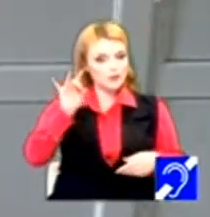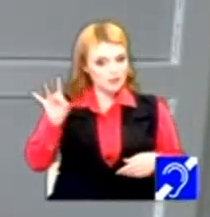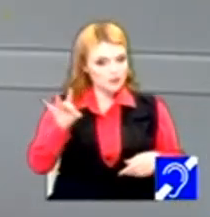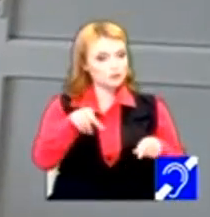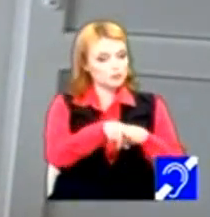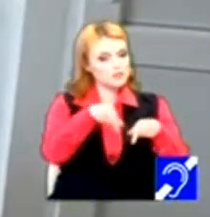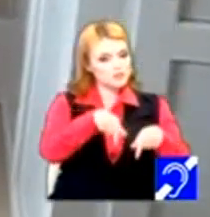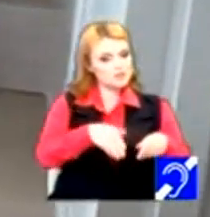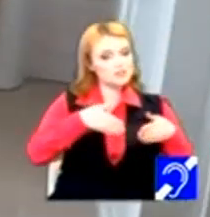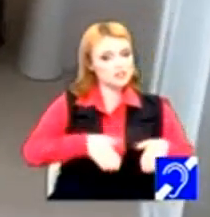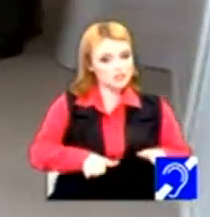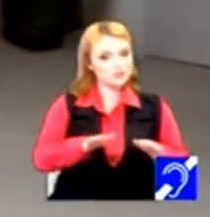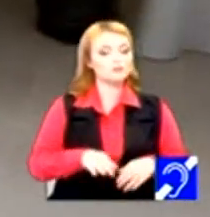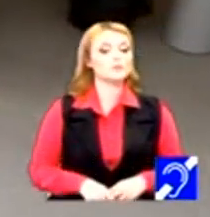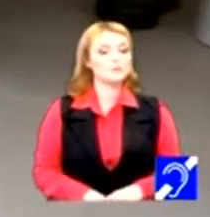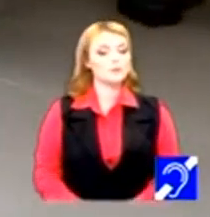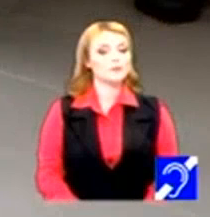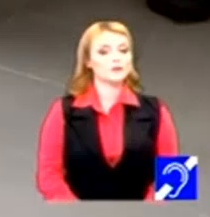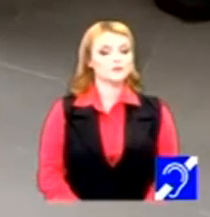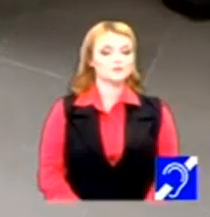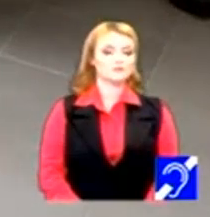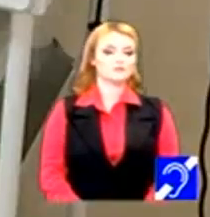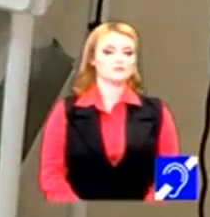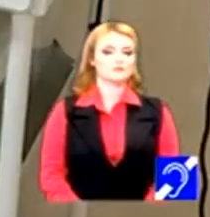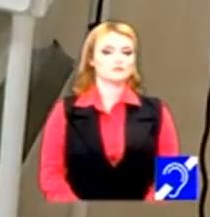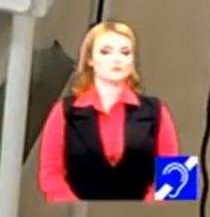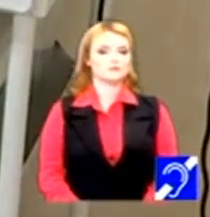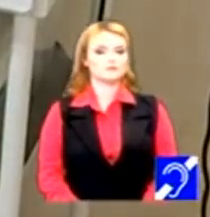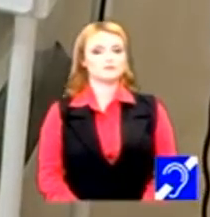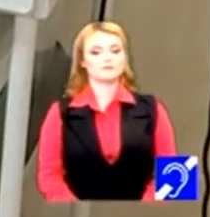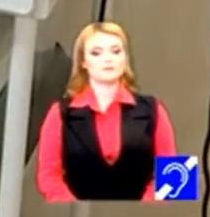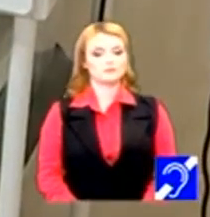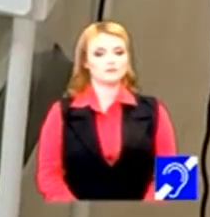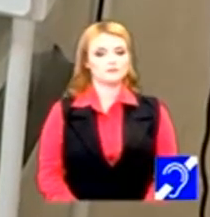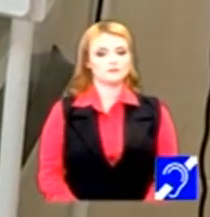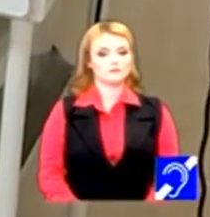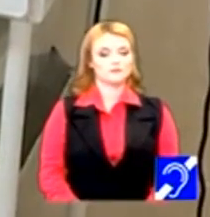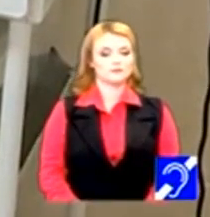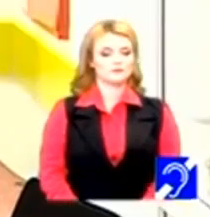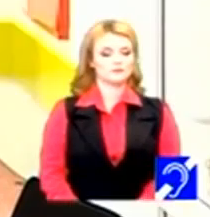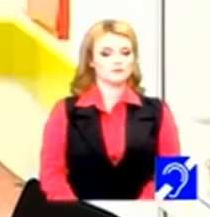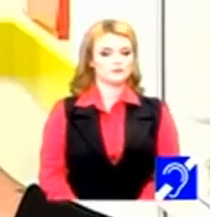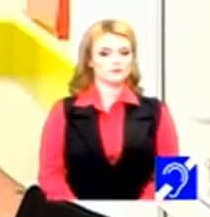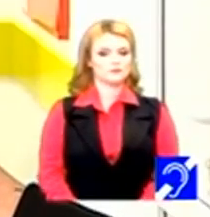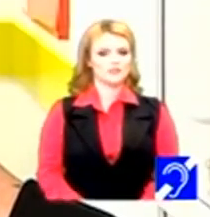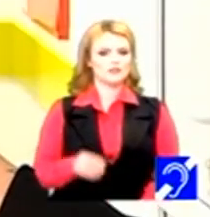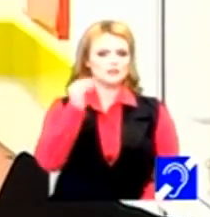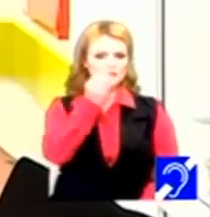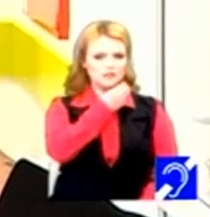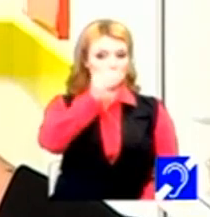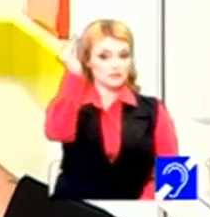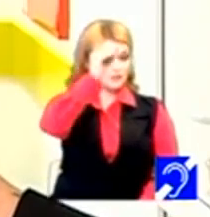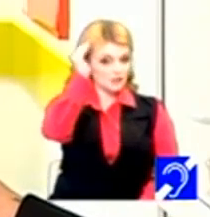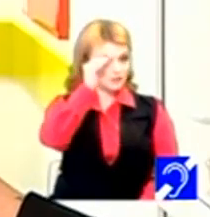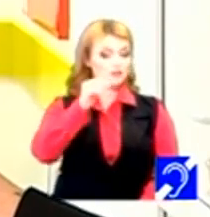primire prespitalicești, specializată de ambulator, care din Tighina, din